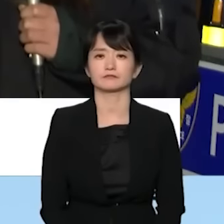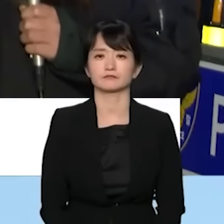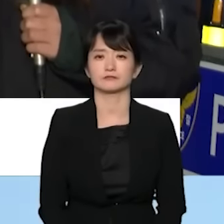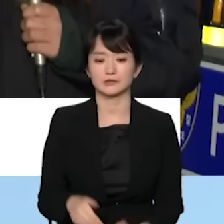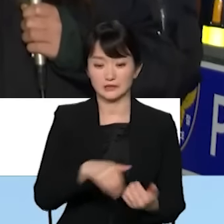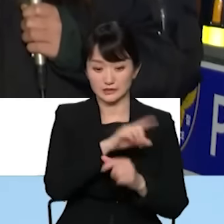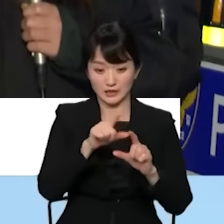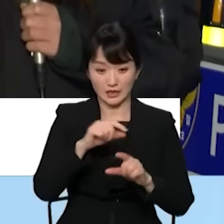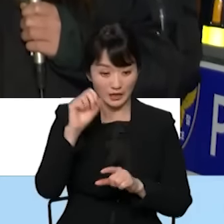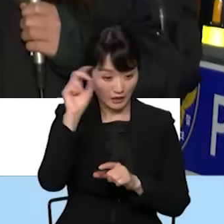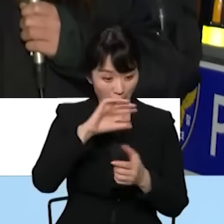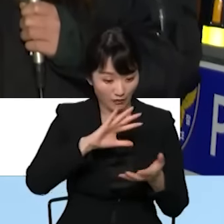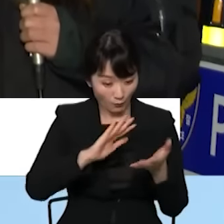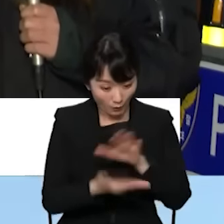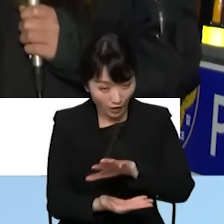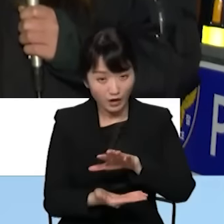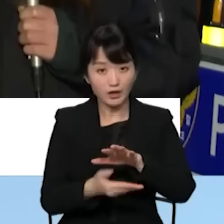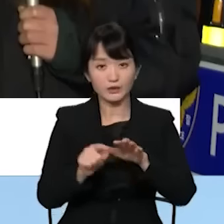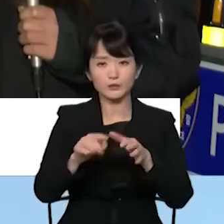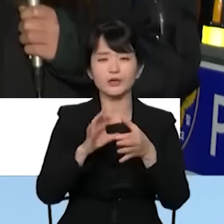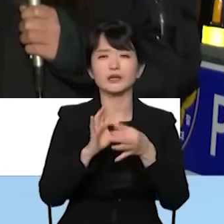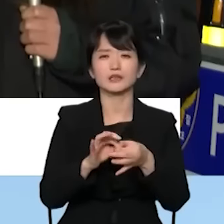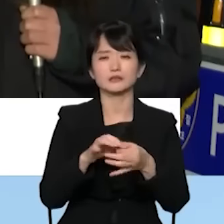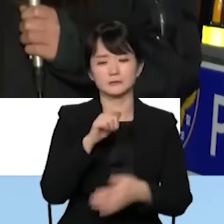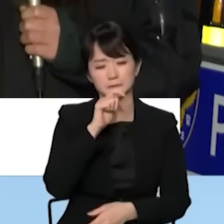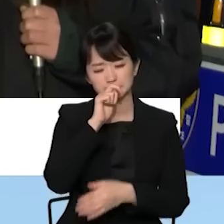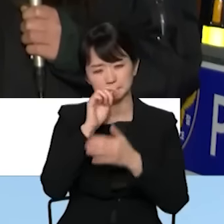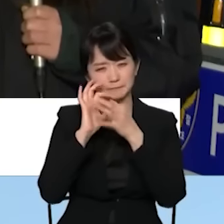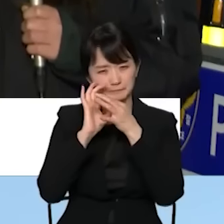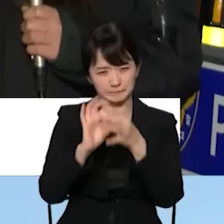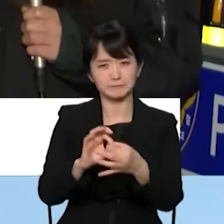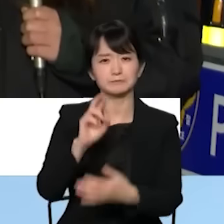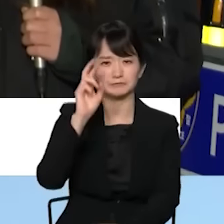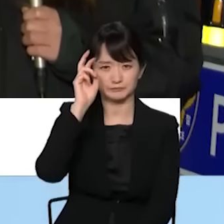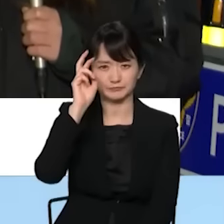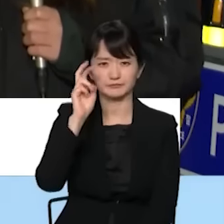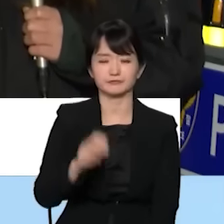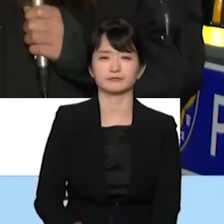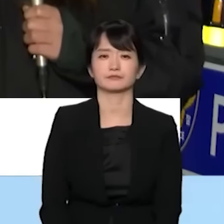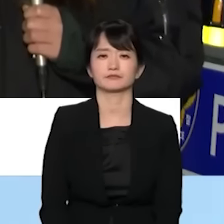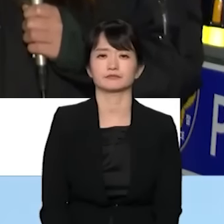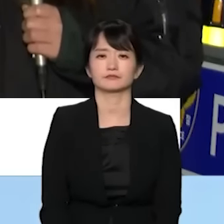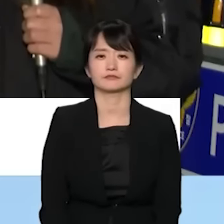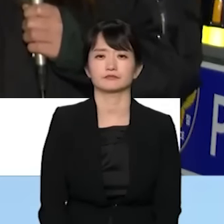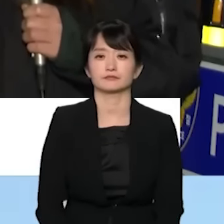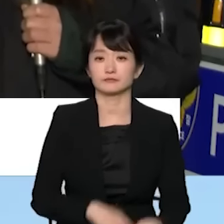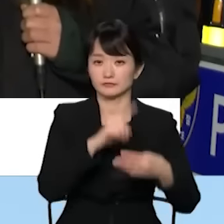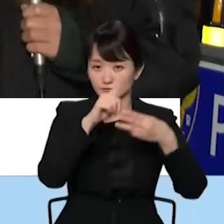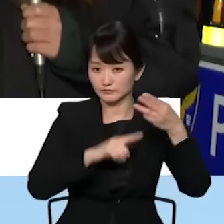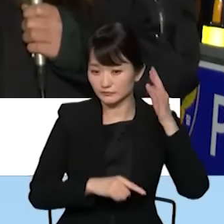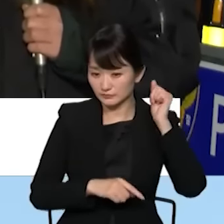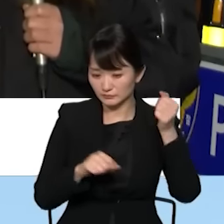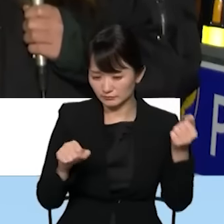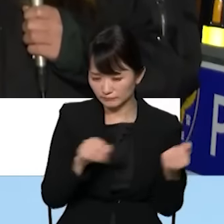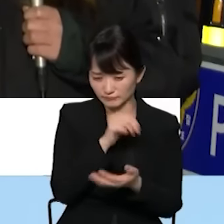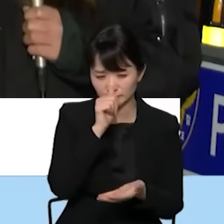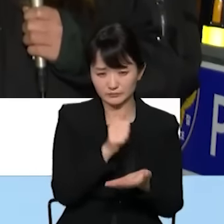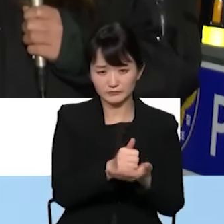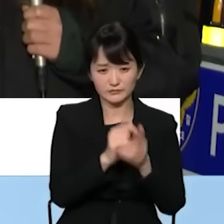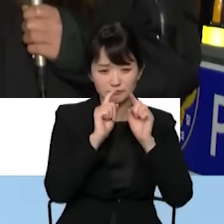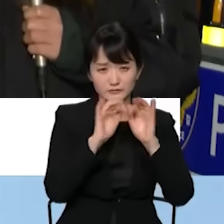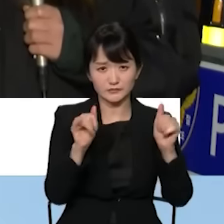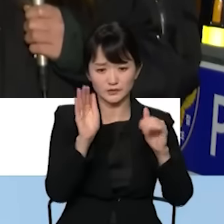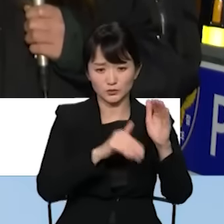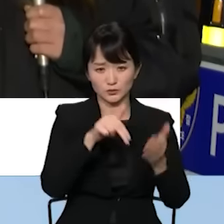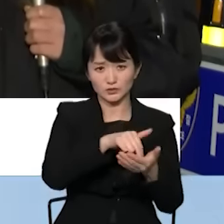상황이 급변하면서 당분간은 이런 침묵이 이어질 가능성도 있을 것으로 보입니다. 윤 대통령이 내란 혐의 피의자로 공식